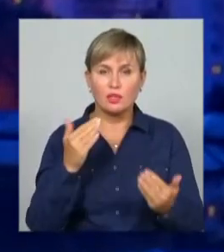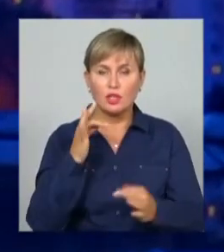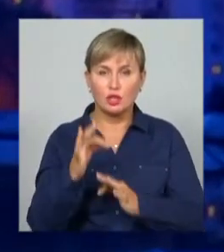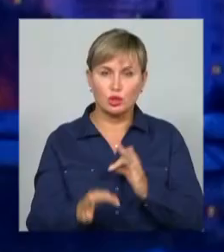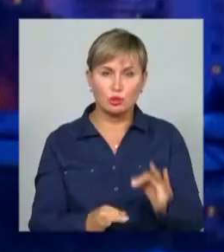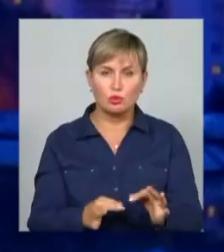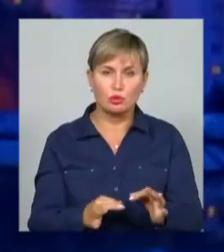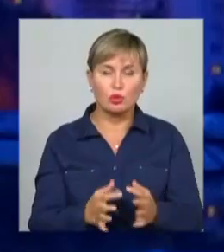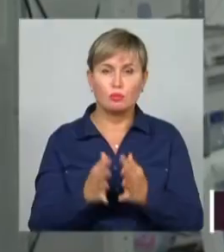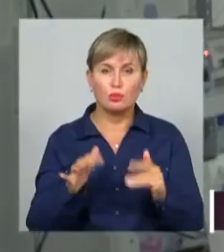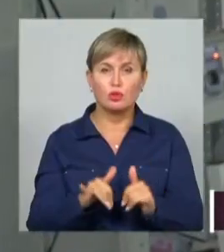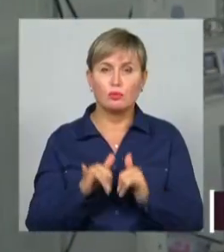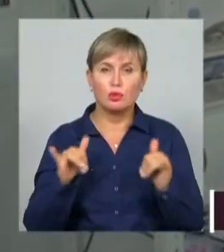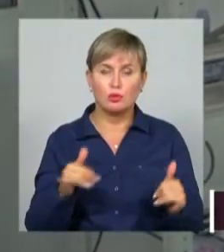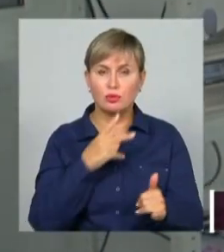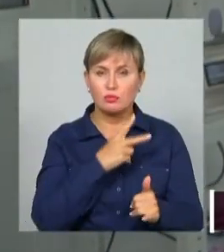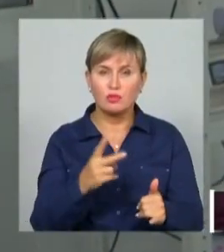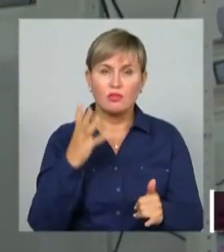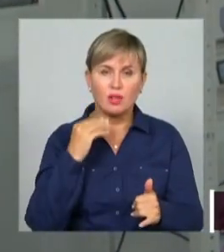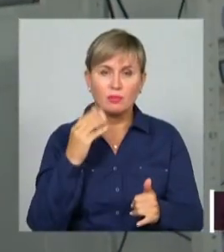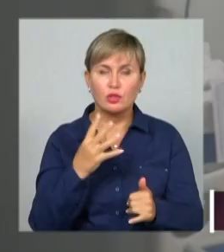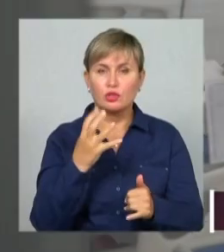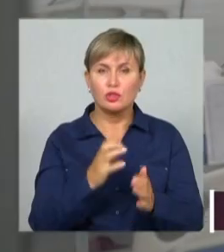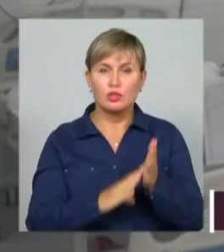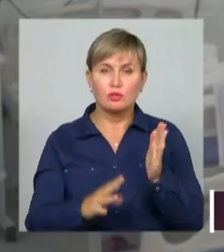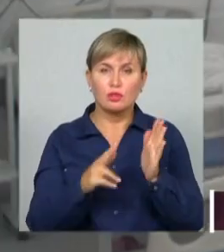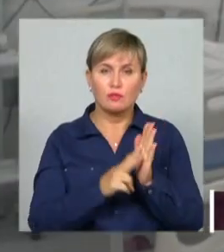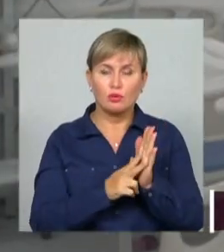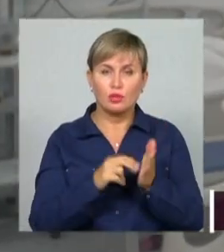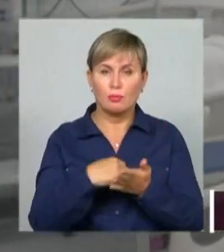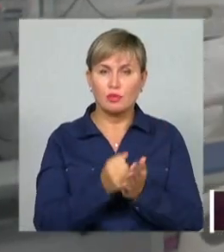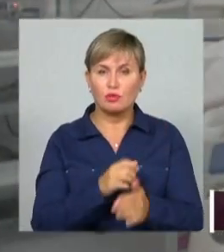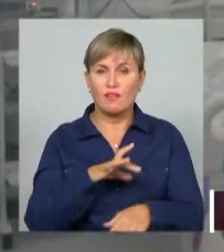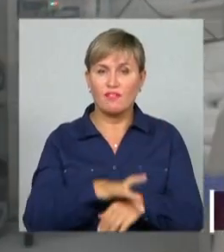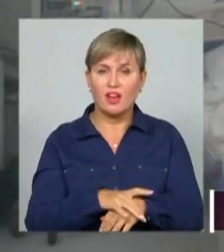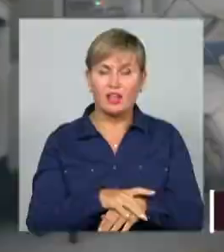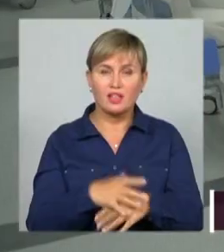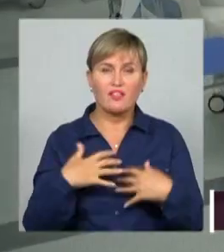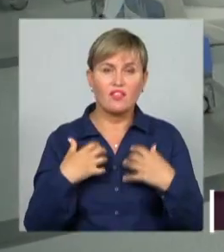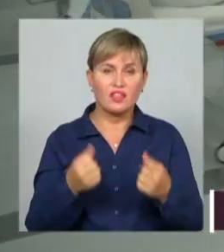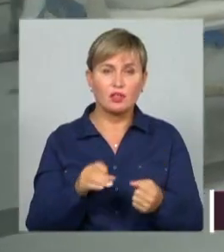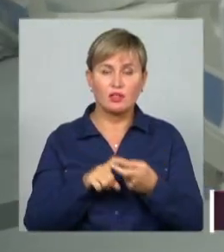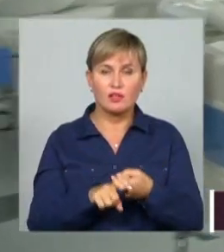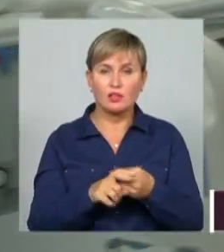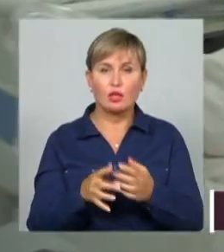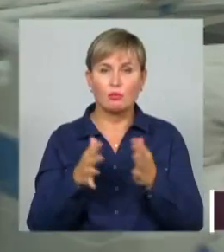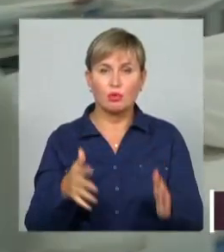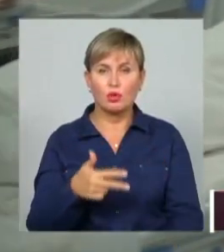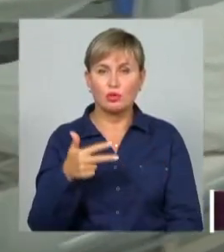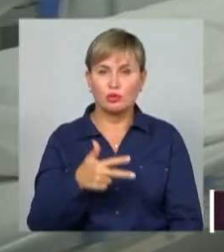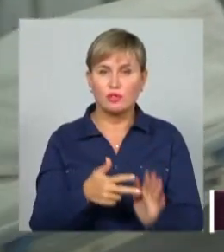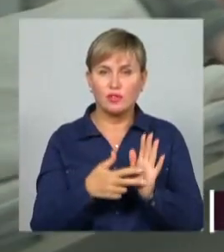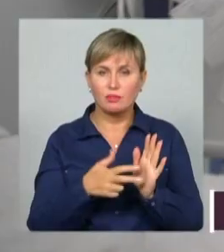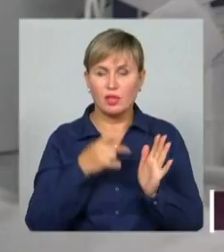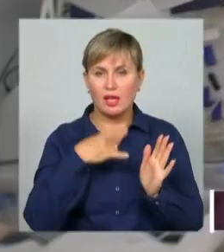сутки. Наибольший прирост отмечается в Алматы – 498 подтвержденных фактов. Выздоровели от инфекции более